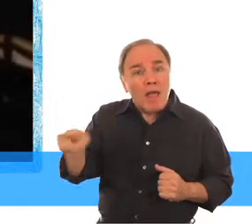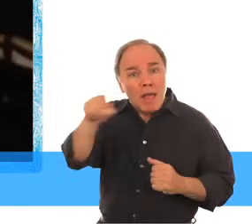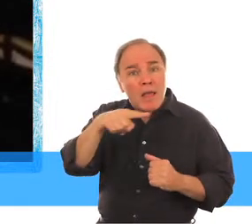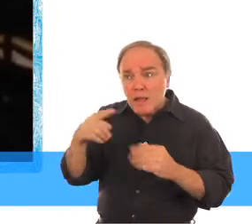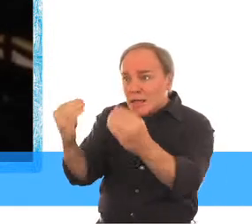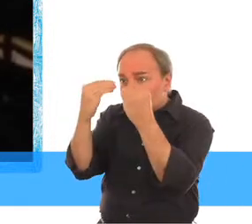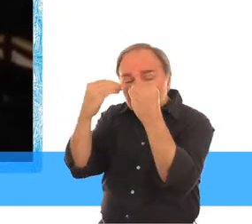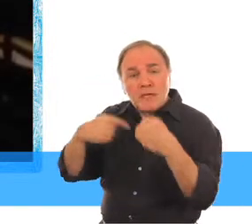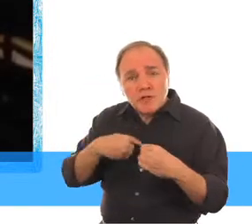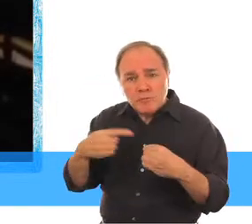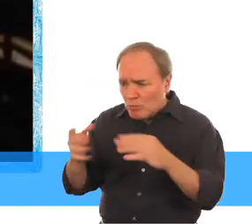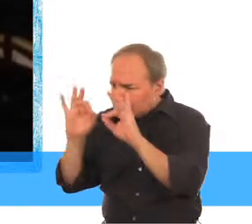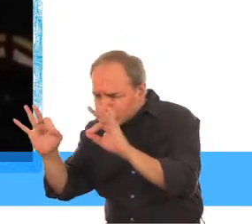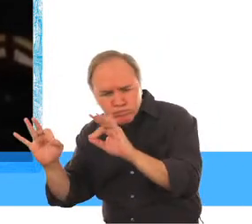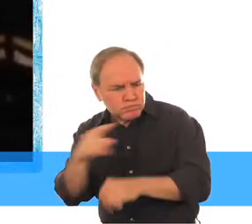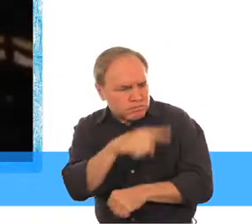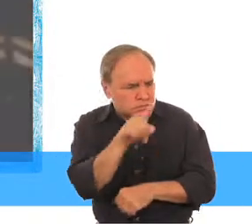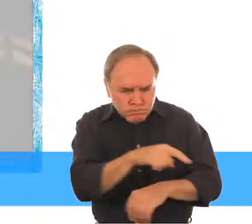On m'apprend la valeur d'être solidaire.